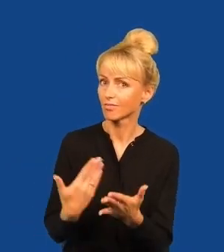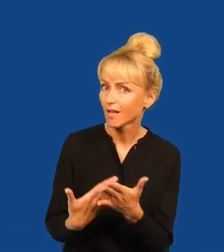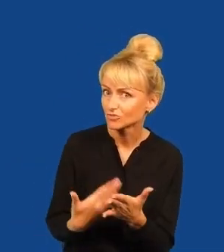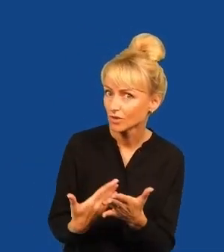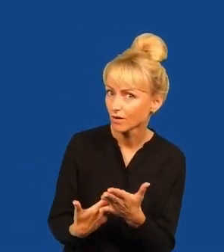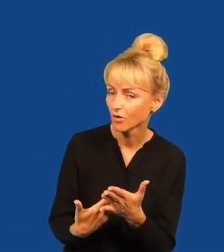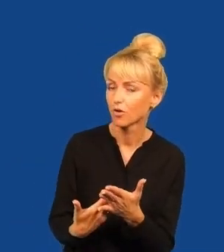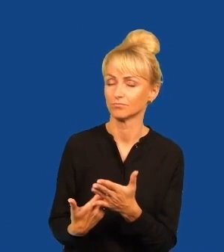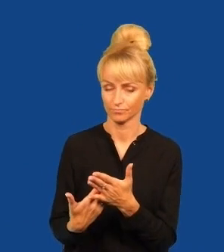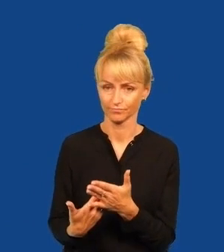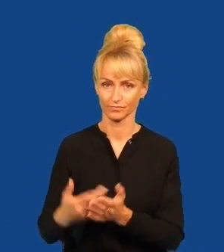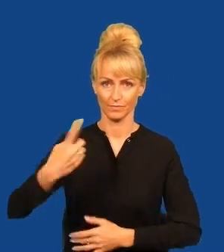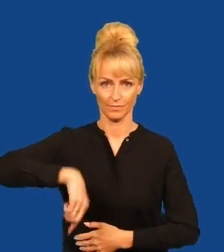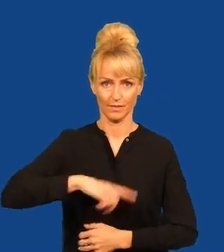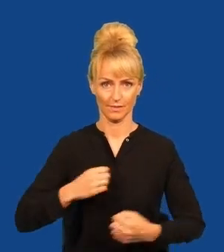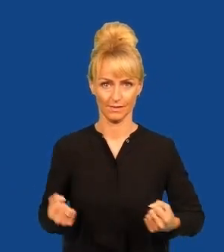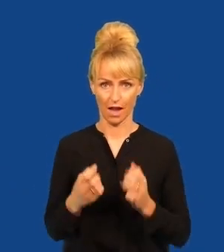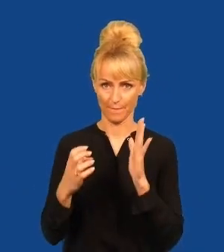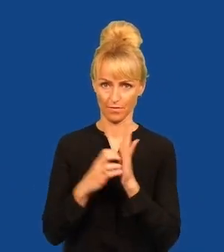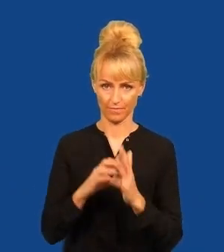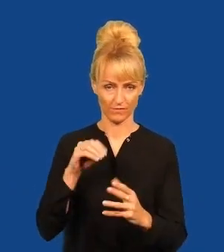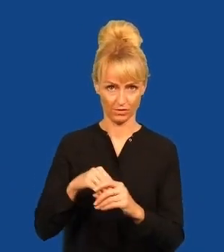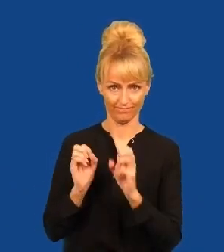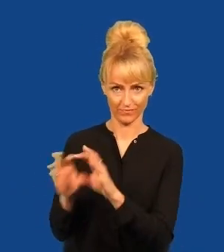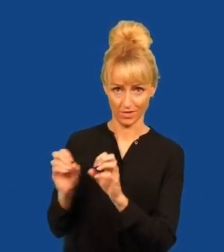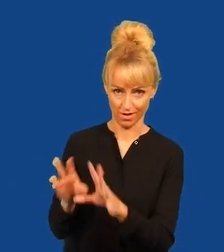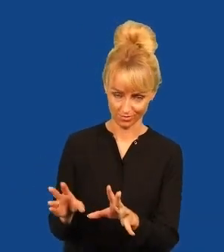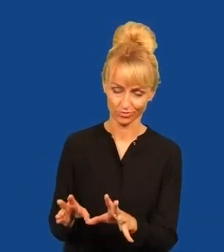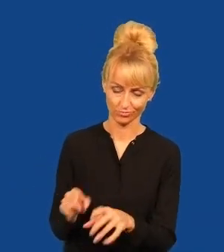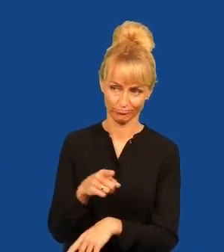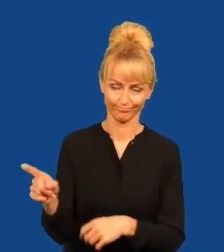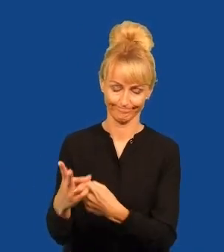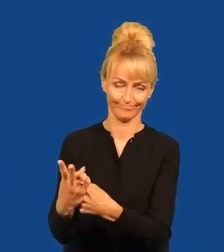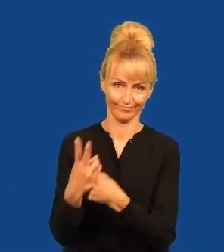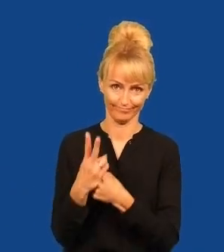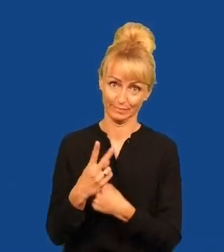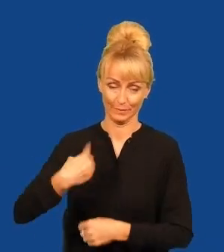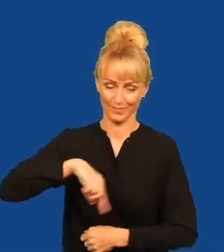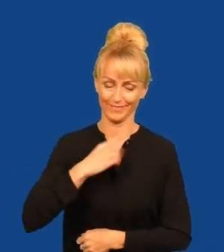o tym się dowiedzieć i te relacje zaufania budowali z użytkownikiem.